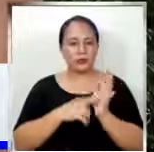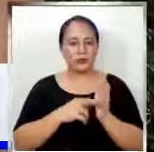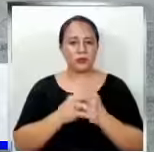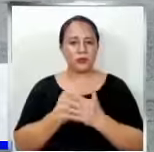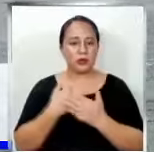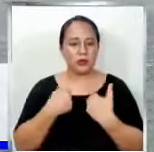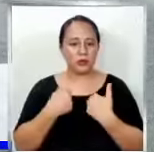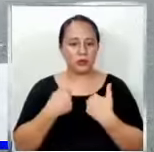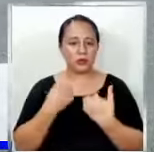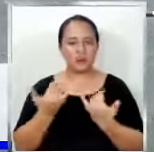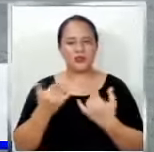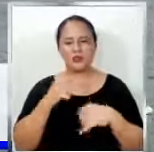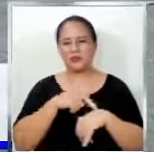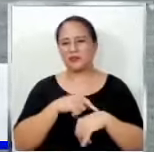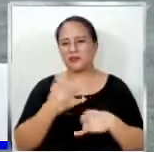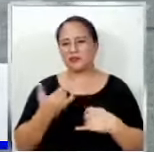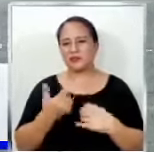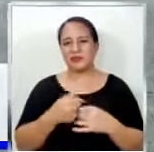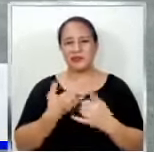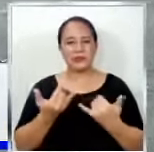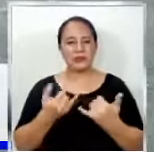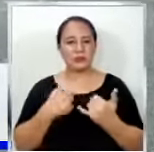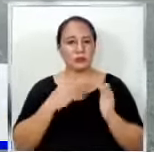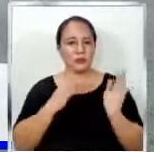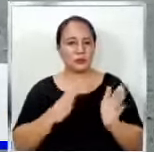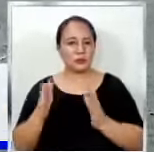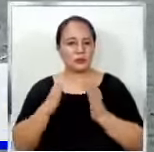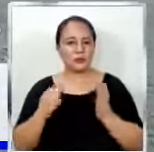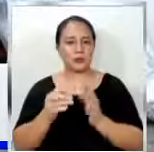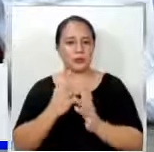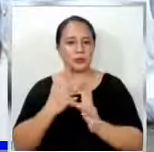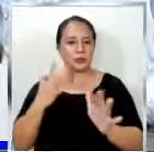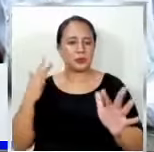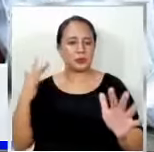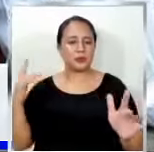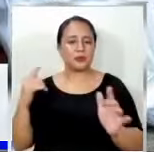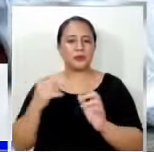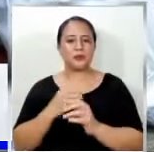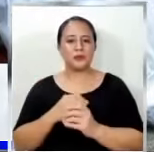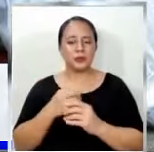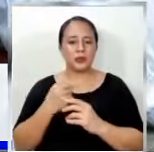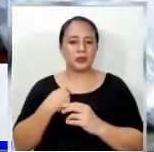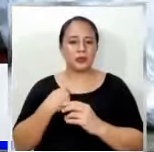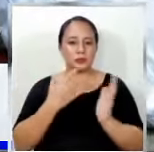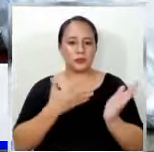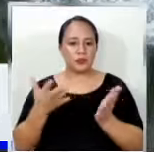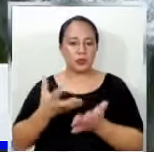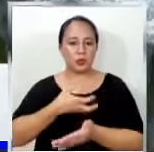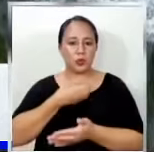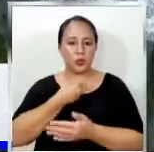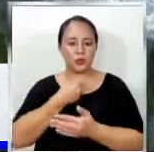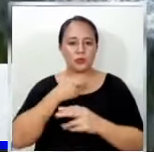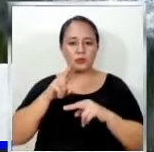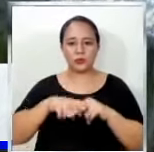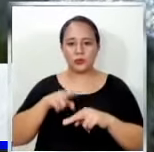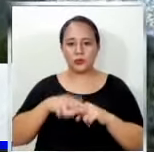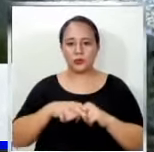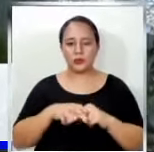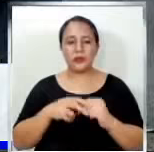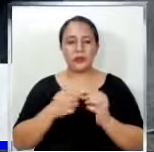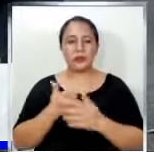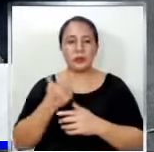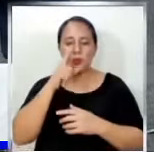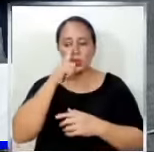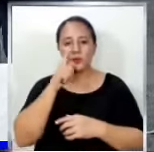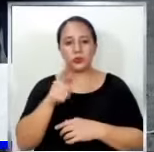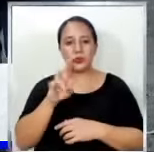eh. Naghanda naman si Nisan sa mahabang oras ng hintayan. Nagdala na siya ng sarili niyang upuan. 27 years old na siya